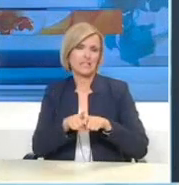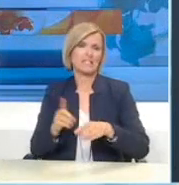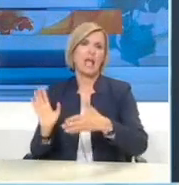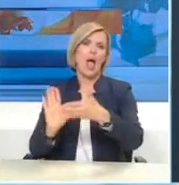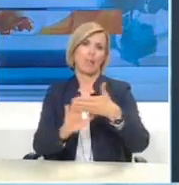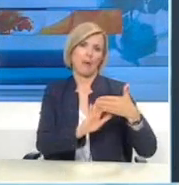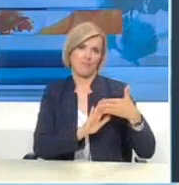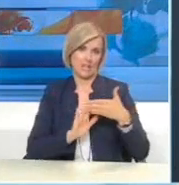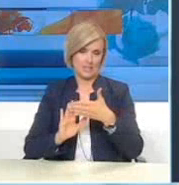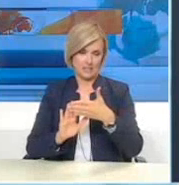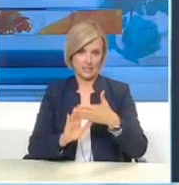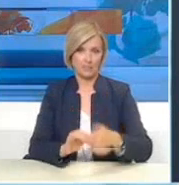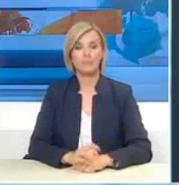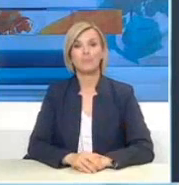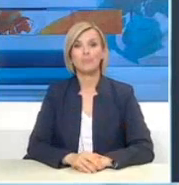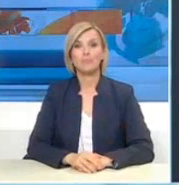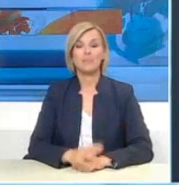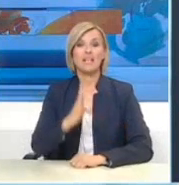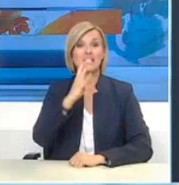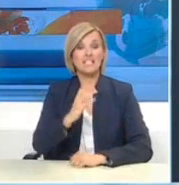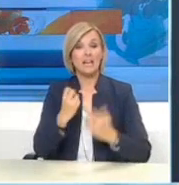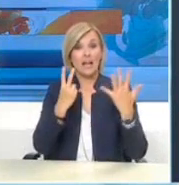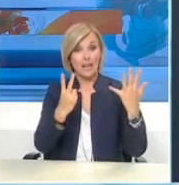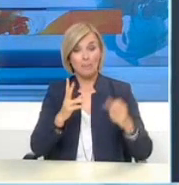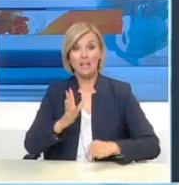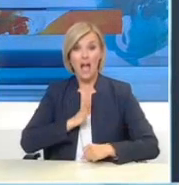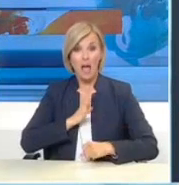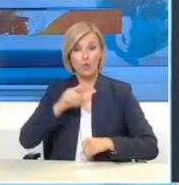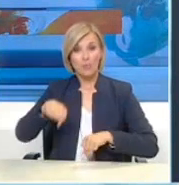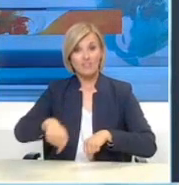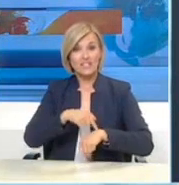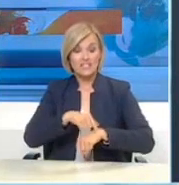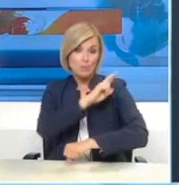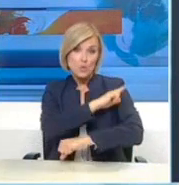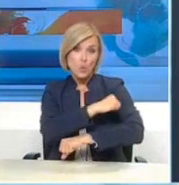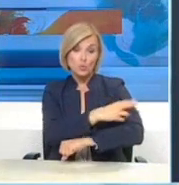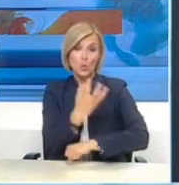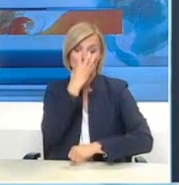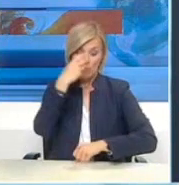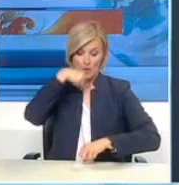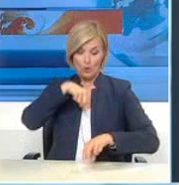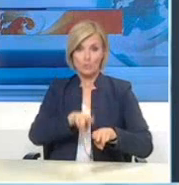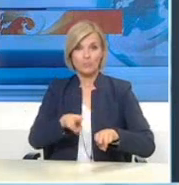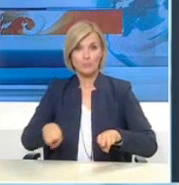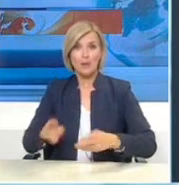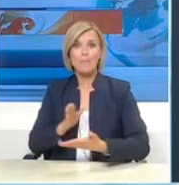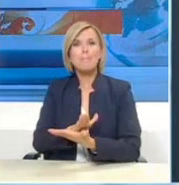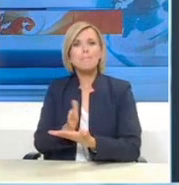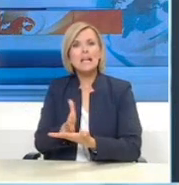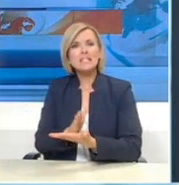κρούσμα. 47 συμπολίτες μας νοσηλεύονται διασωληνωμένοι. Η διάμεση ηλικία τους είναι 67 ετών.